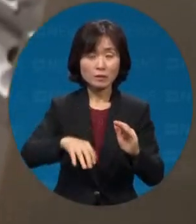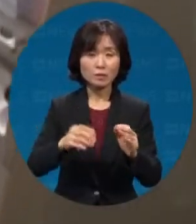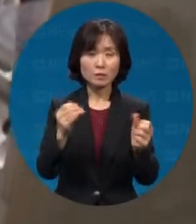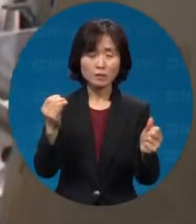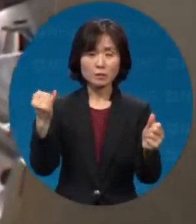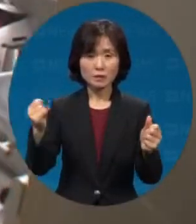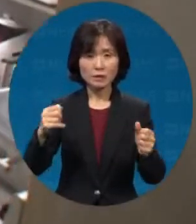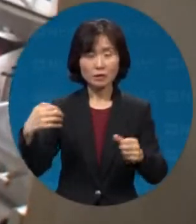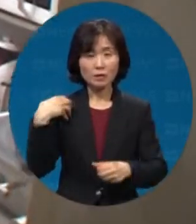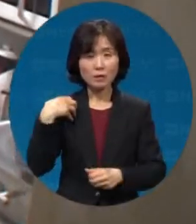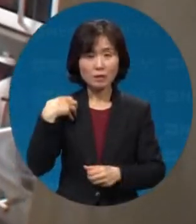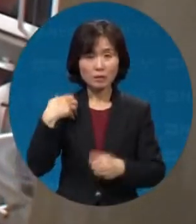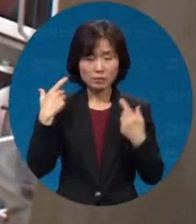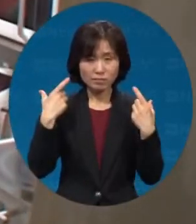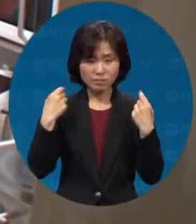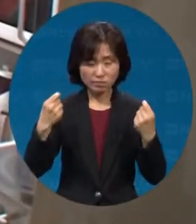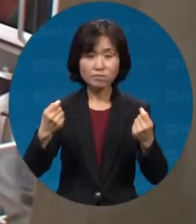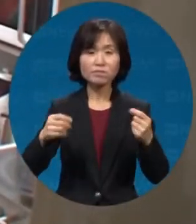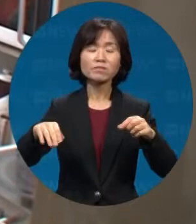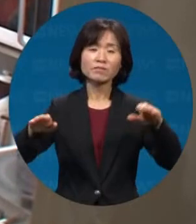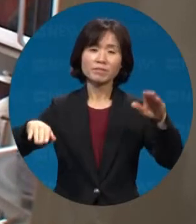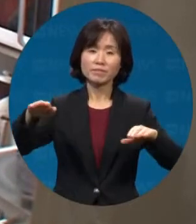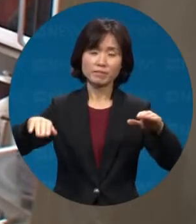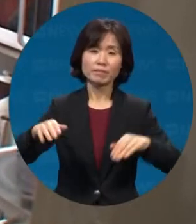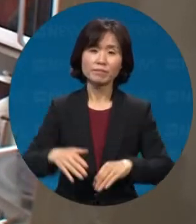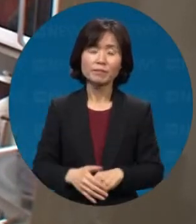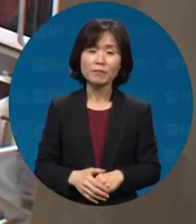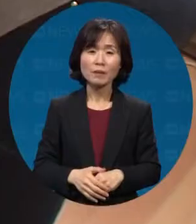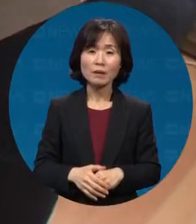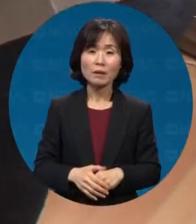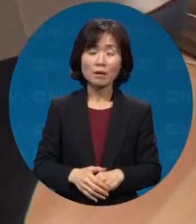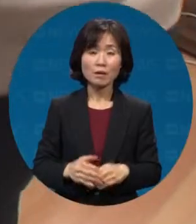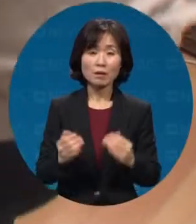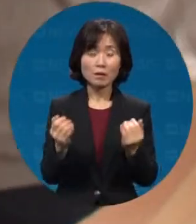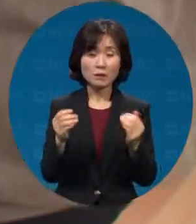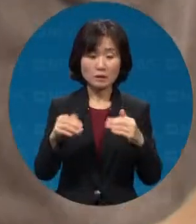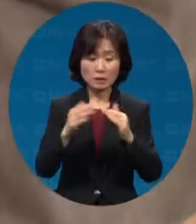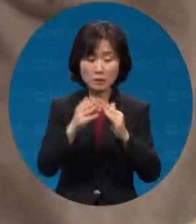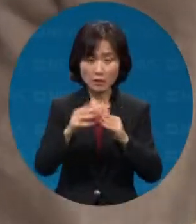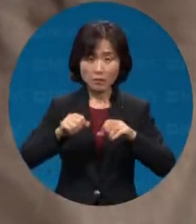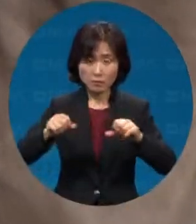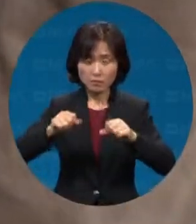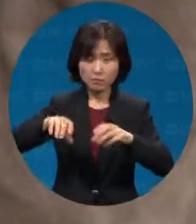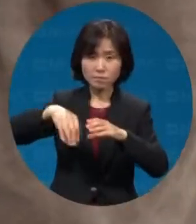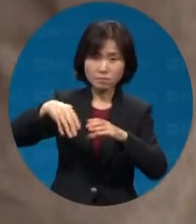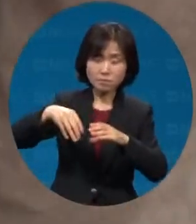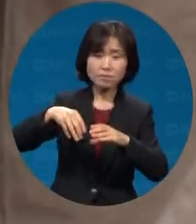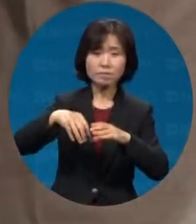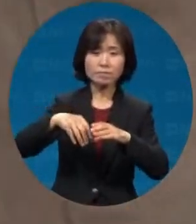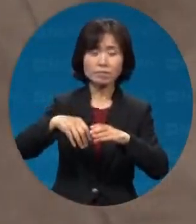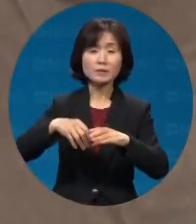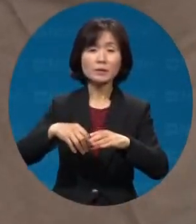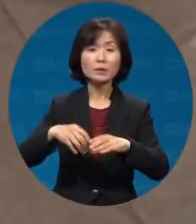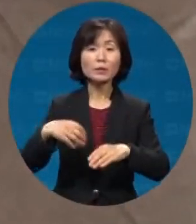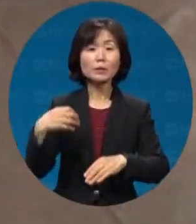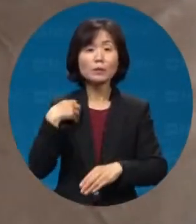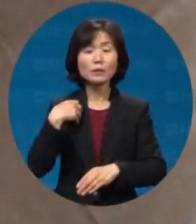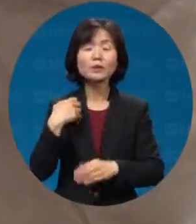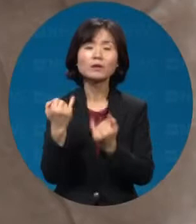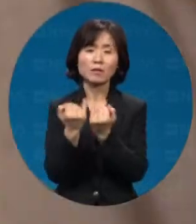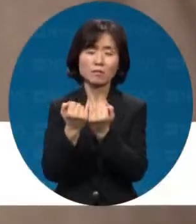역할에 서도 불평등은 여전했습니다 가사 돌봄을 여성이 부담한다 는 응답이 70% 에 달했습니다